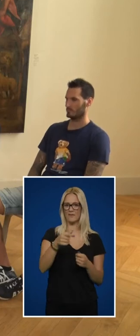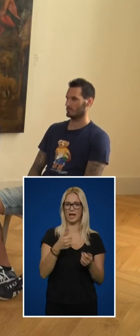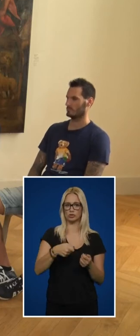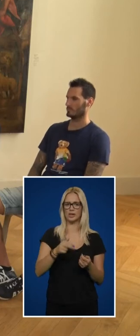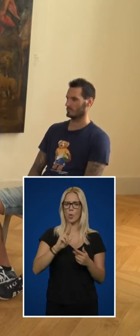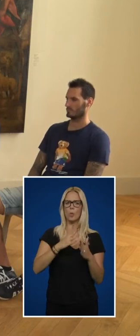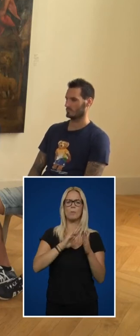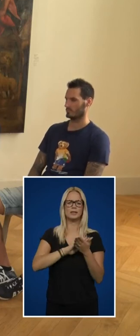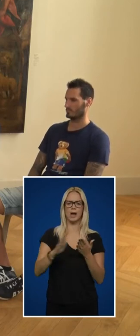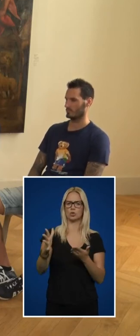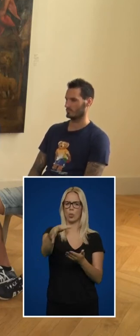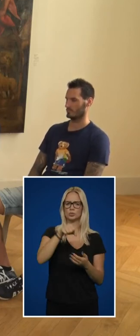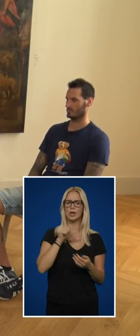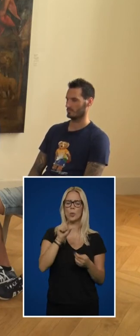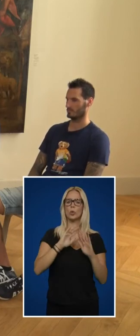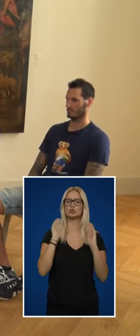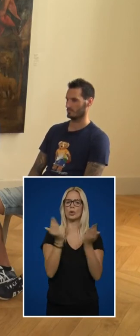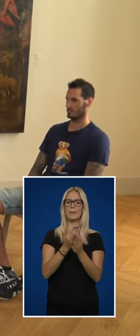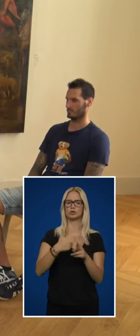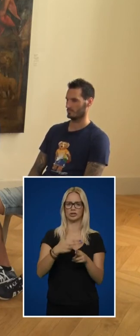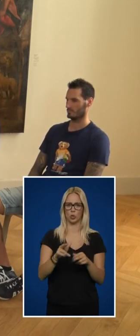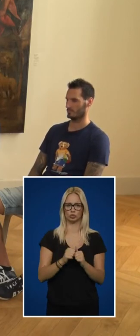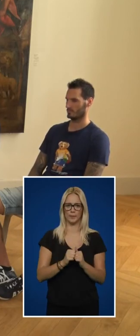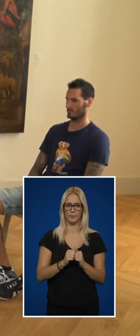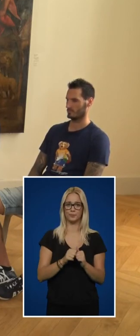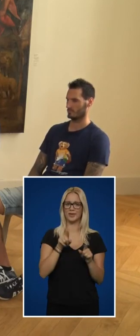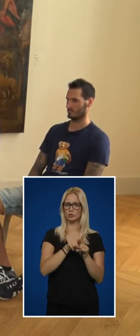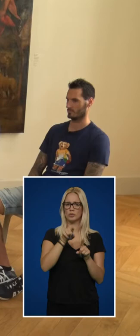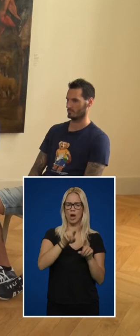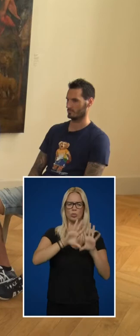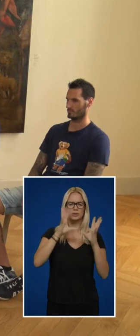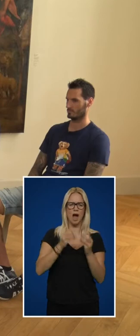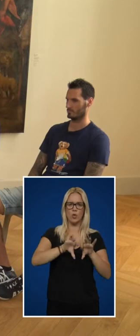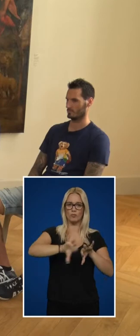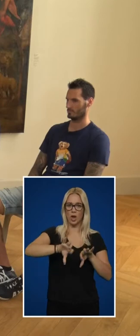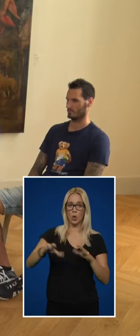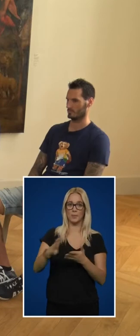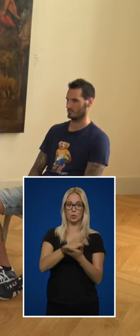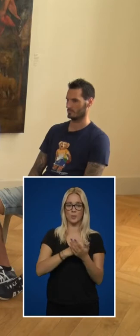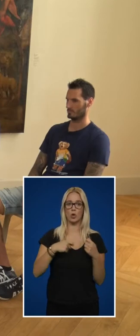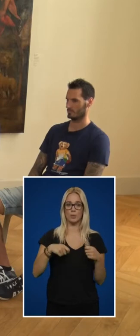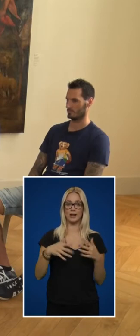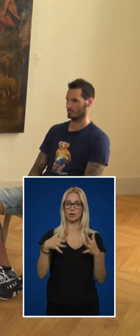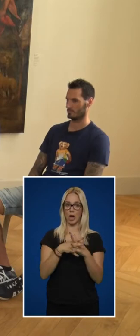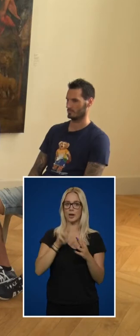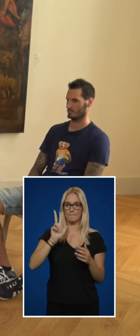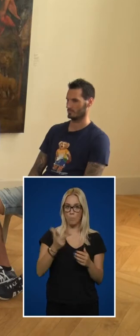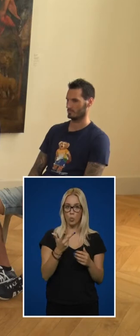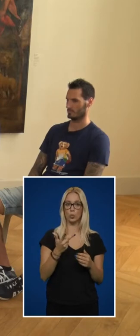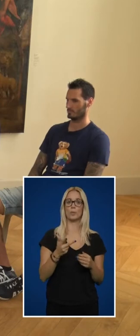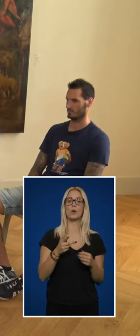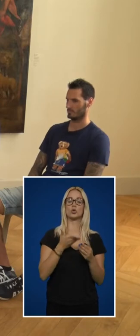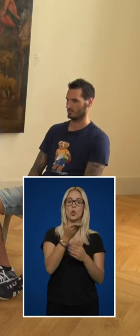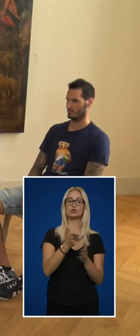imaju mogućnost i odložiti na nekih otprilike 35 zelenih otoka koji su rasprostranjeni na području grada